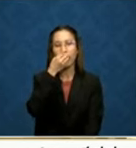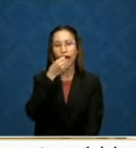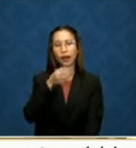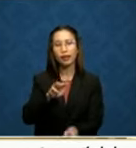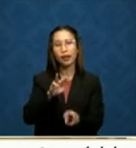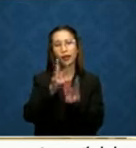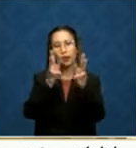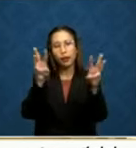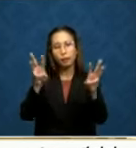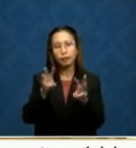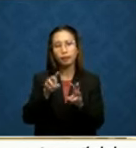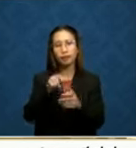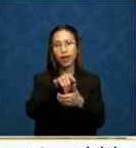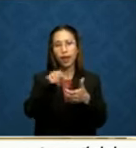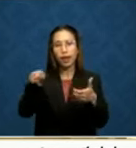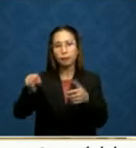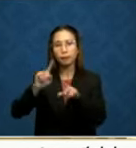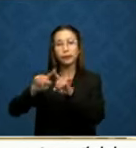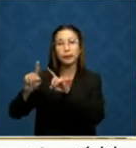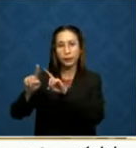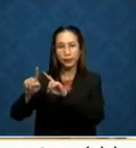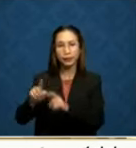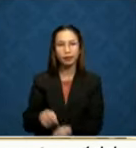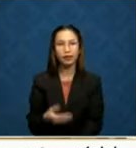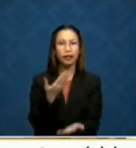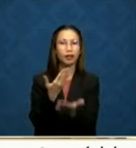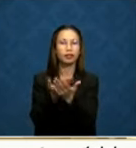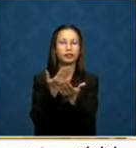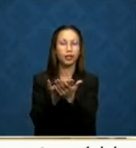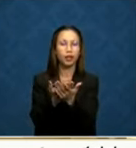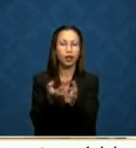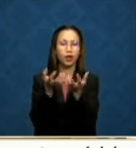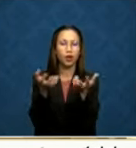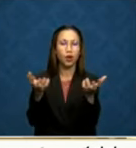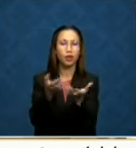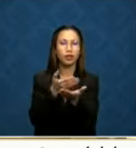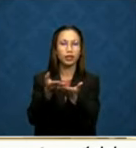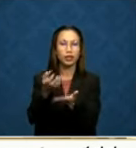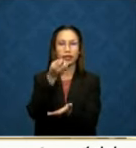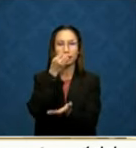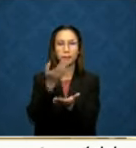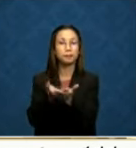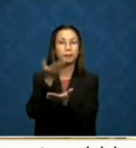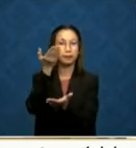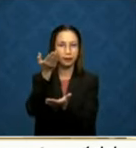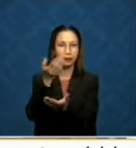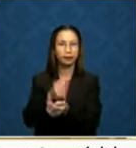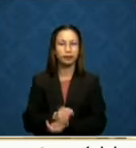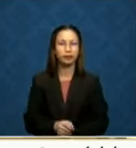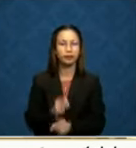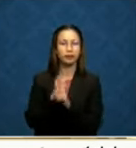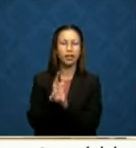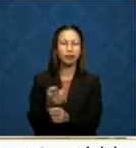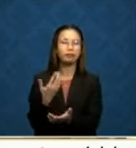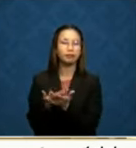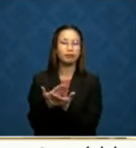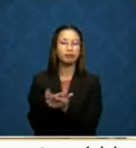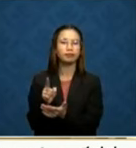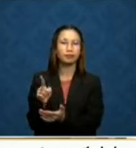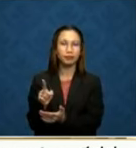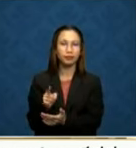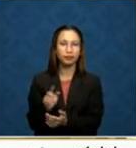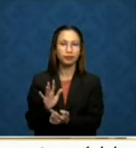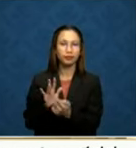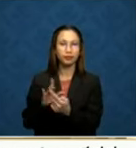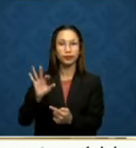ารปกติเนี่ยาก็รู้อยู่แล้วนะครั วาราคาค่าอปโภค บริภคมสงขึ้นตามปัจจัยเงินเฟ้อ แล้